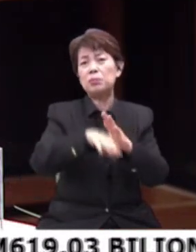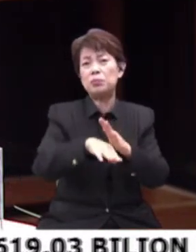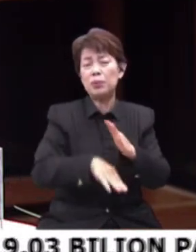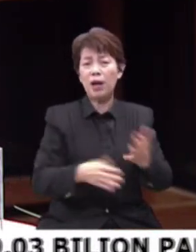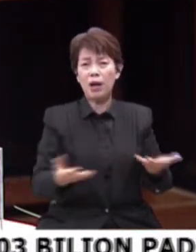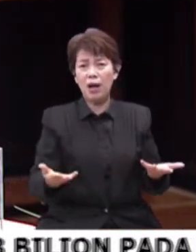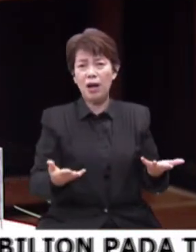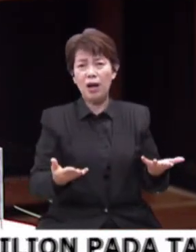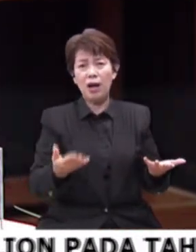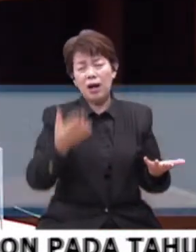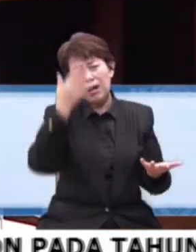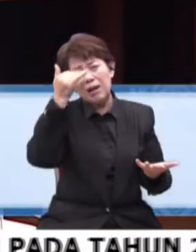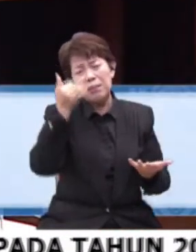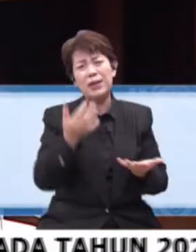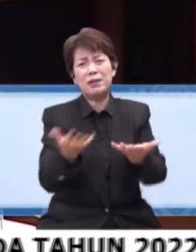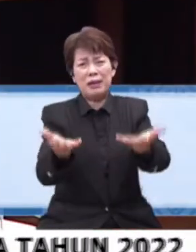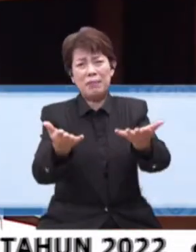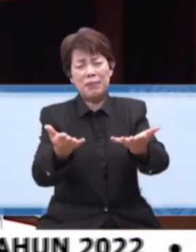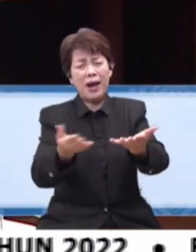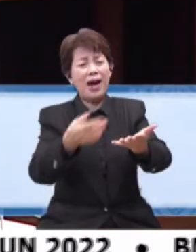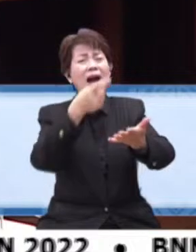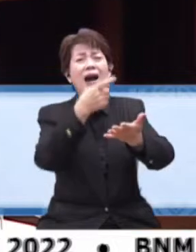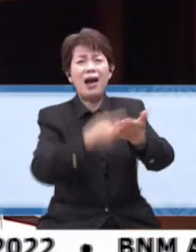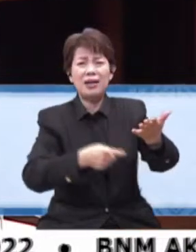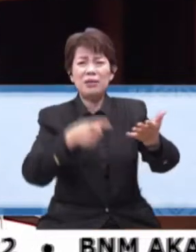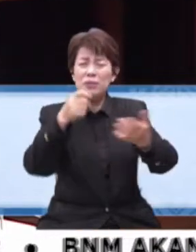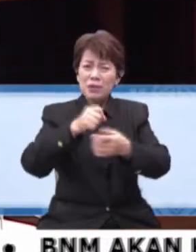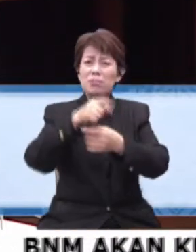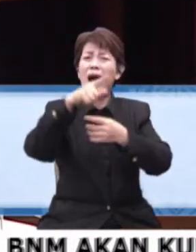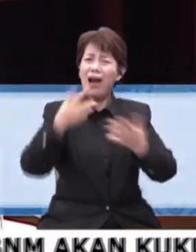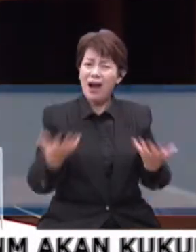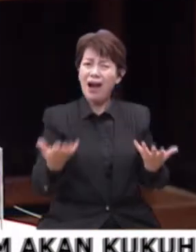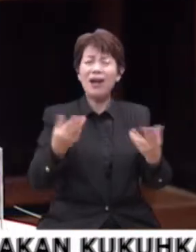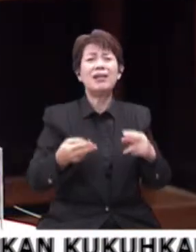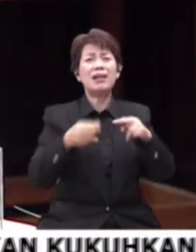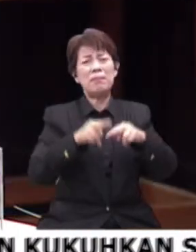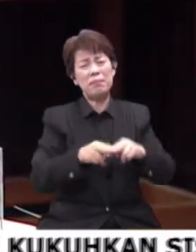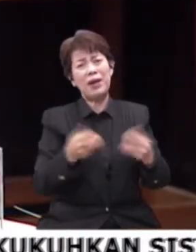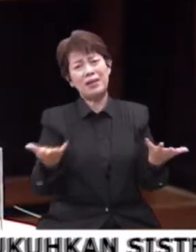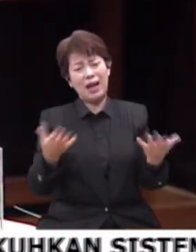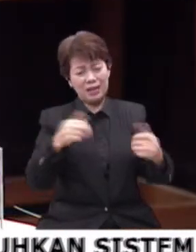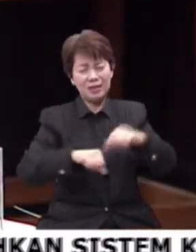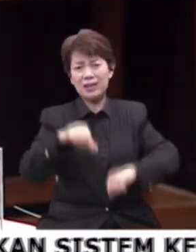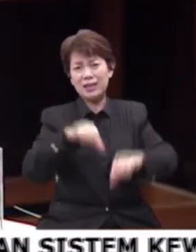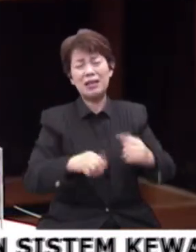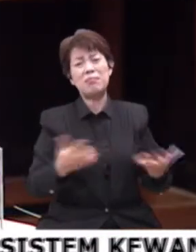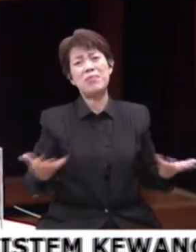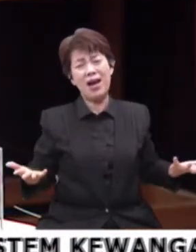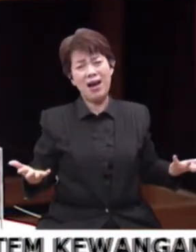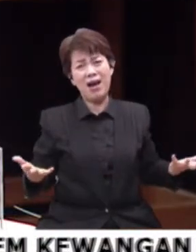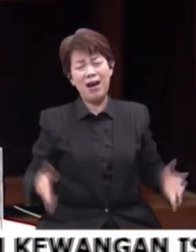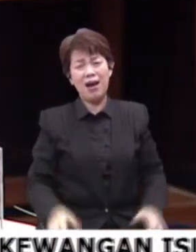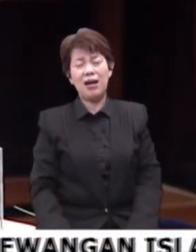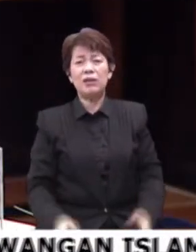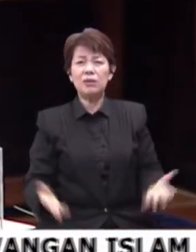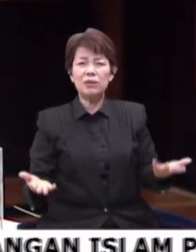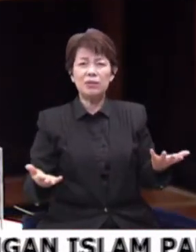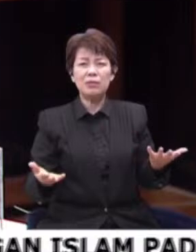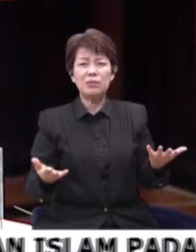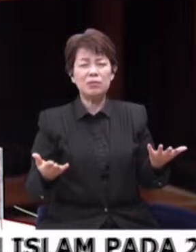Bagaimana peranan Kementerian untuk memastikan petani-petani yang lainnya dapat masuk ke bidang apa